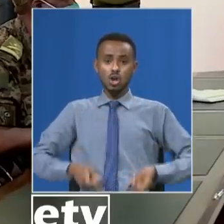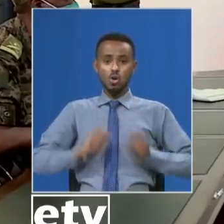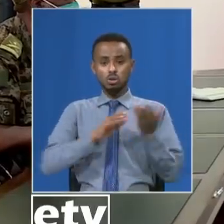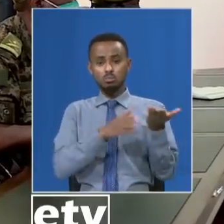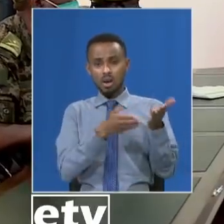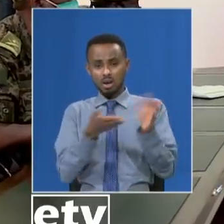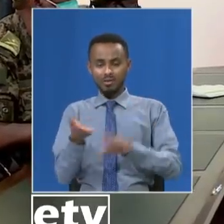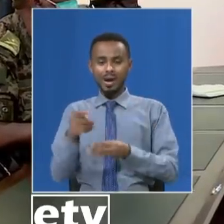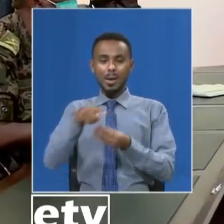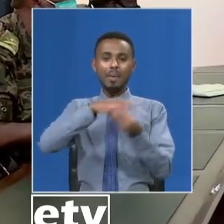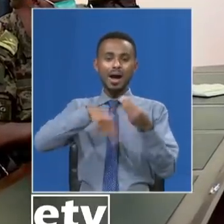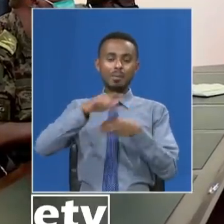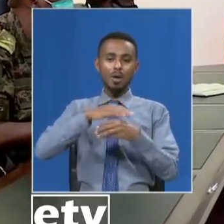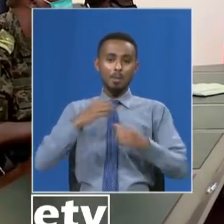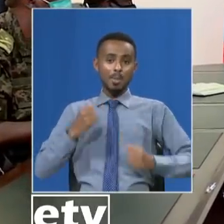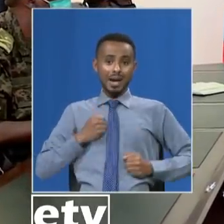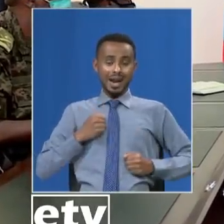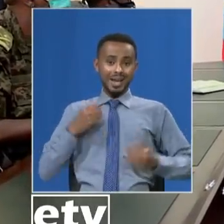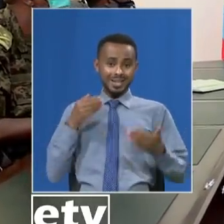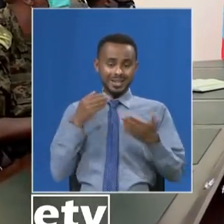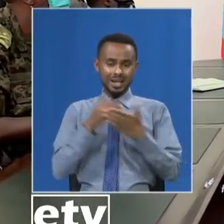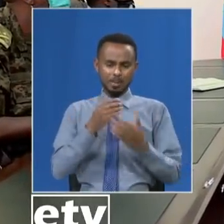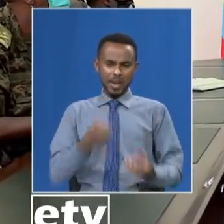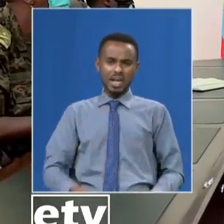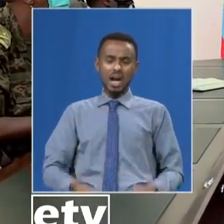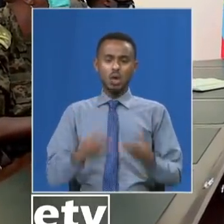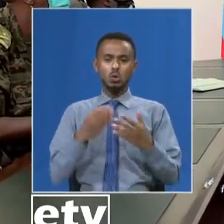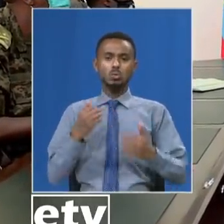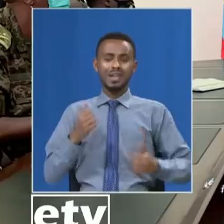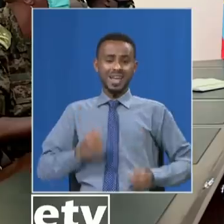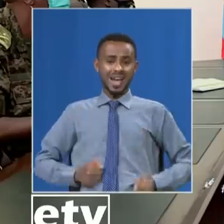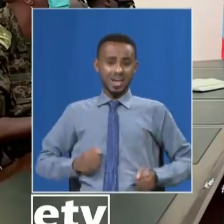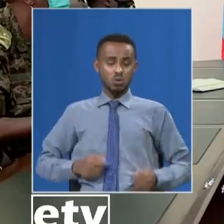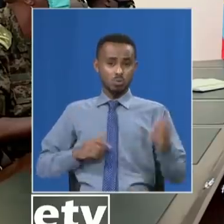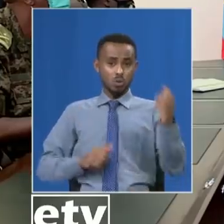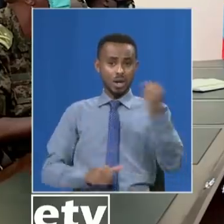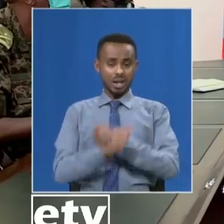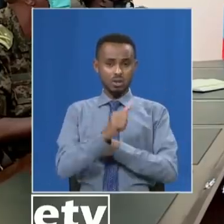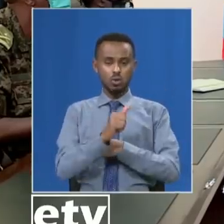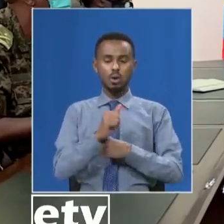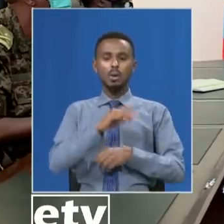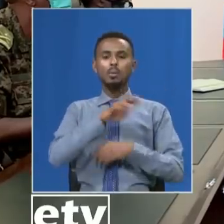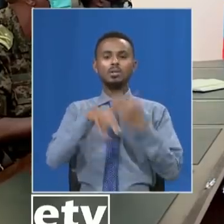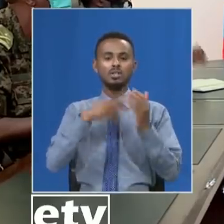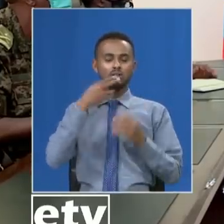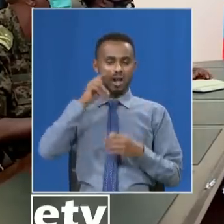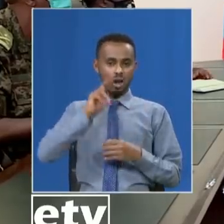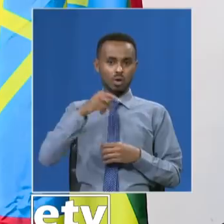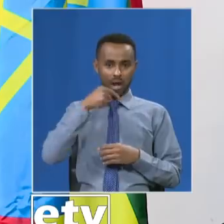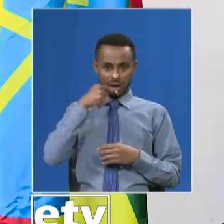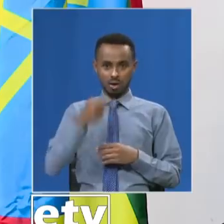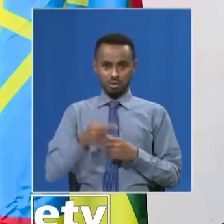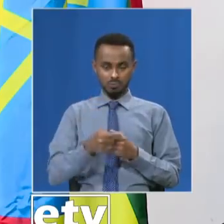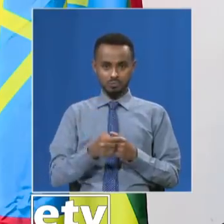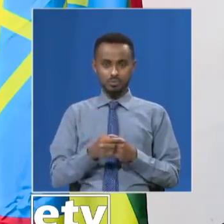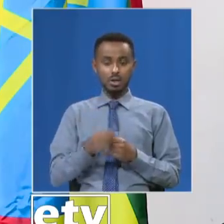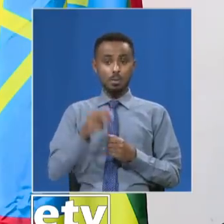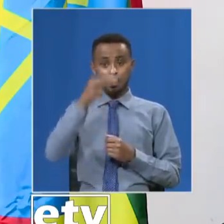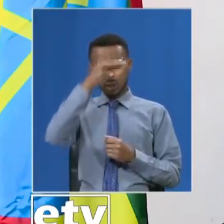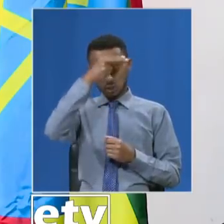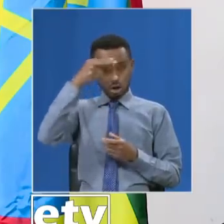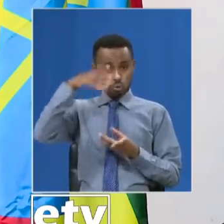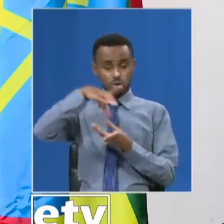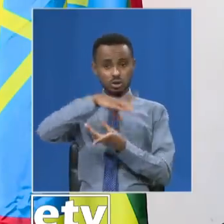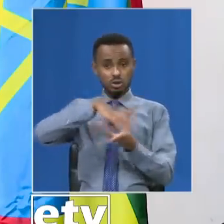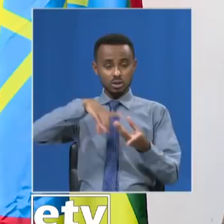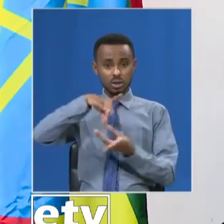ማለፍና ስፍራው ላይ መከላከያ እስኪደርስም በርካቶች በታጣቂዎች መጎዳታቸውን ሜጀር ጀነራሉ ገልጿል። በቤንሻንጉል